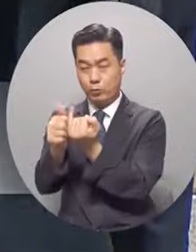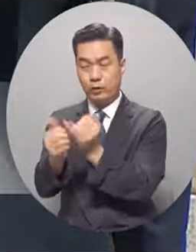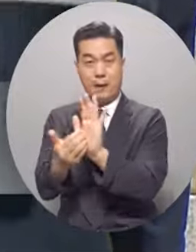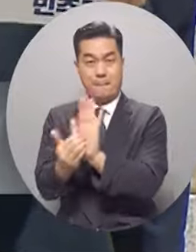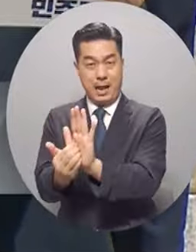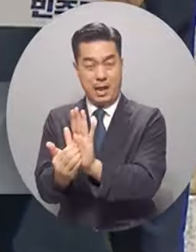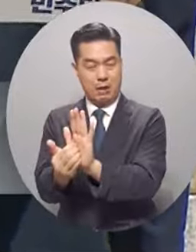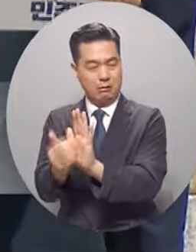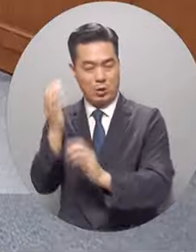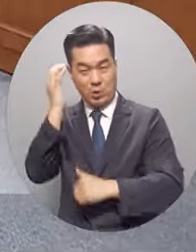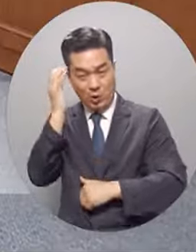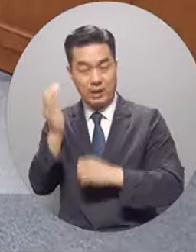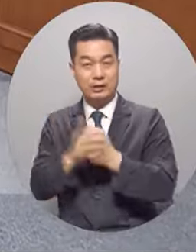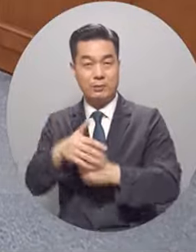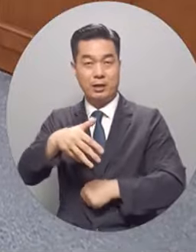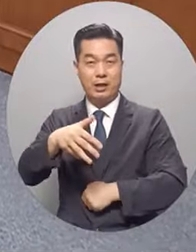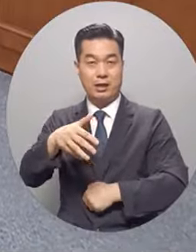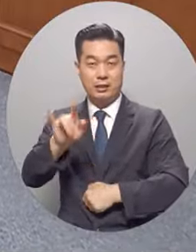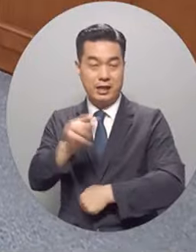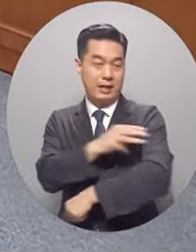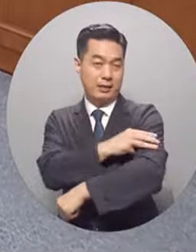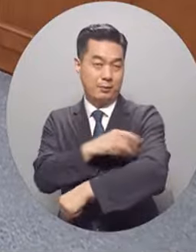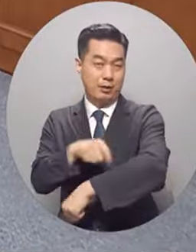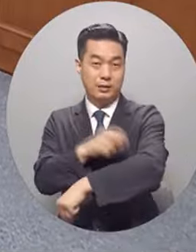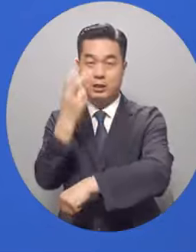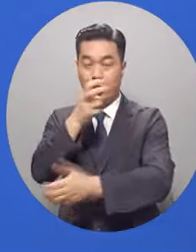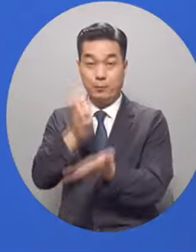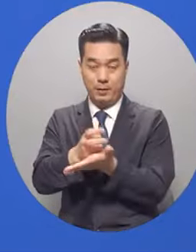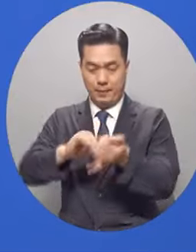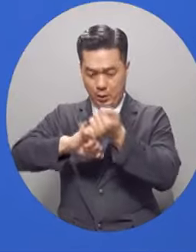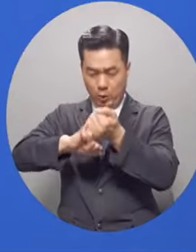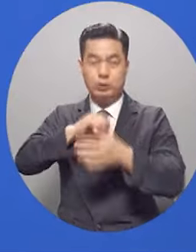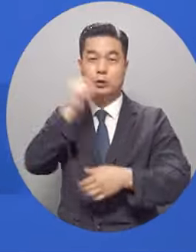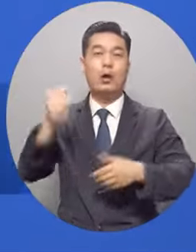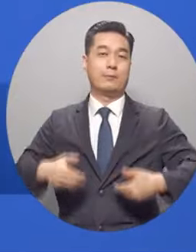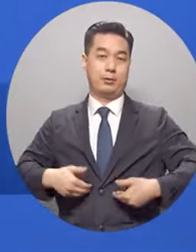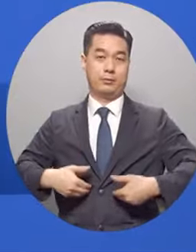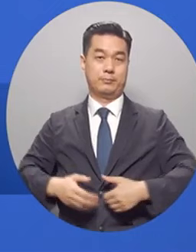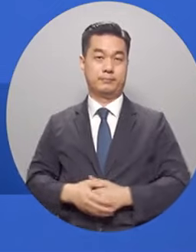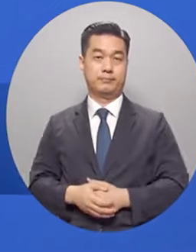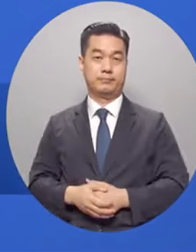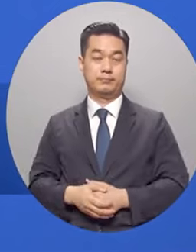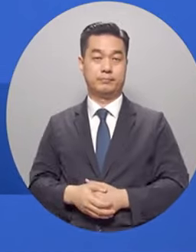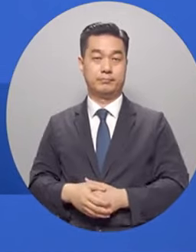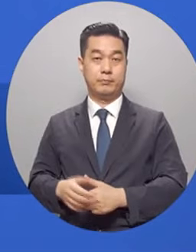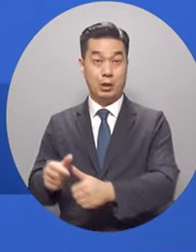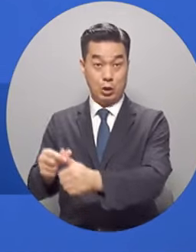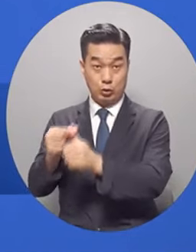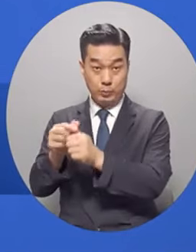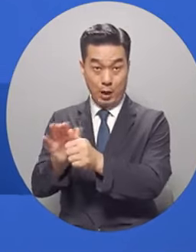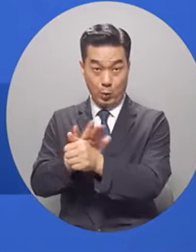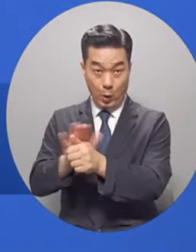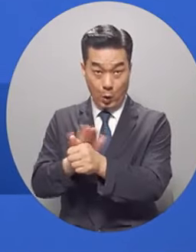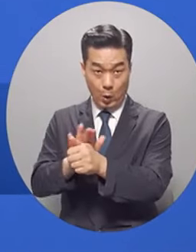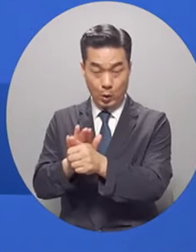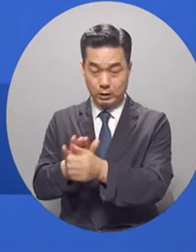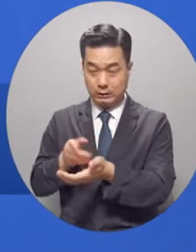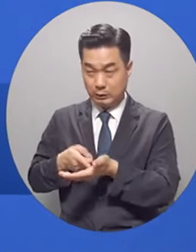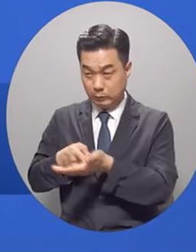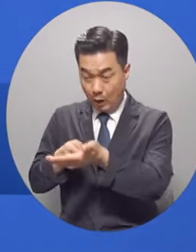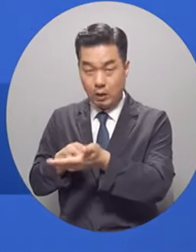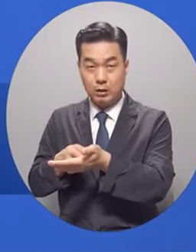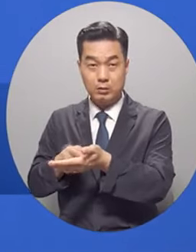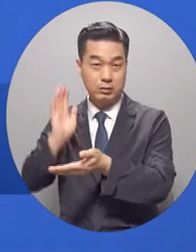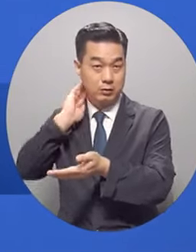국회에서 최상병 특검법을 반드시 통과시키겠다고 강조했습니다. 구명 로비의 창구로 삼았을 대상이 김건희